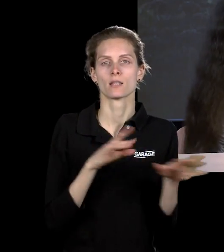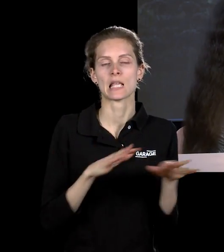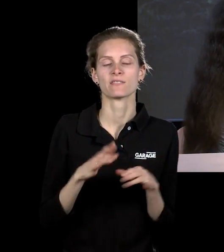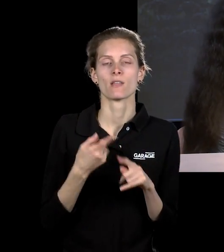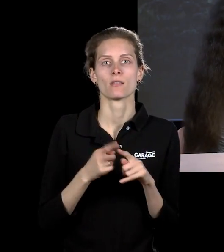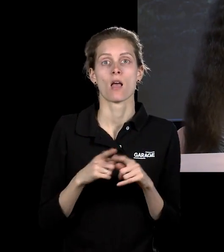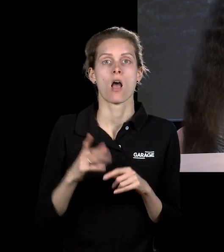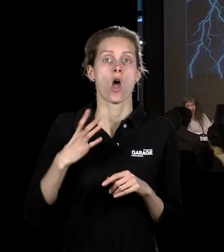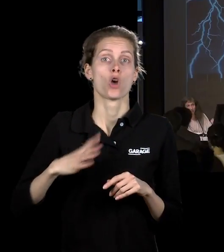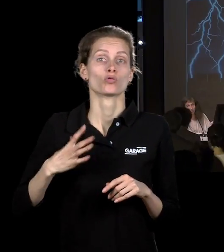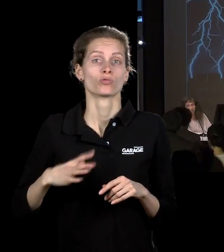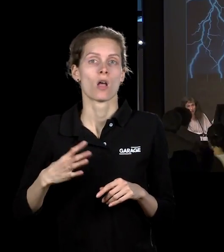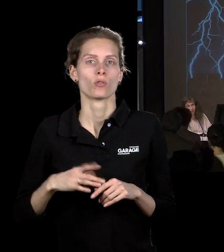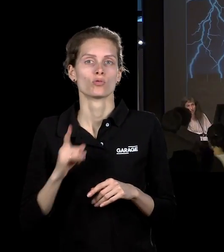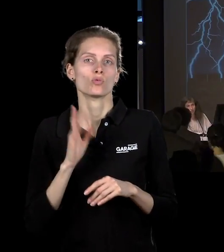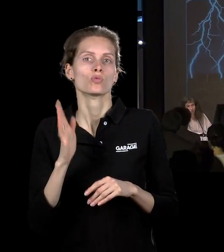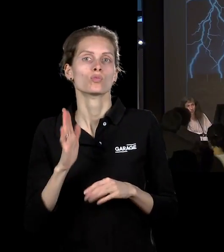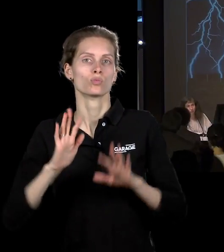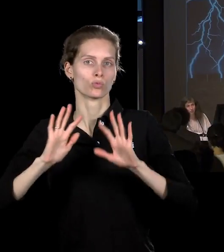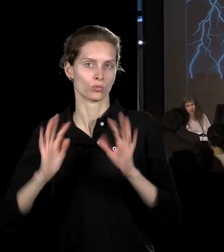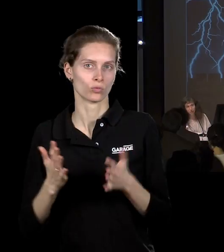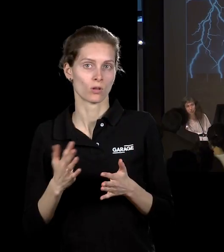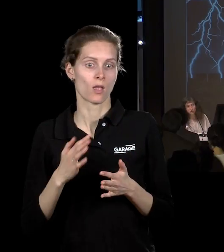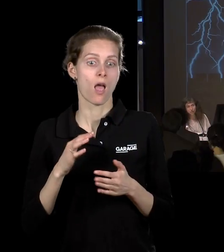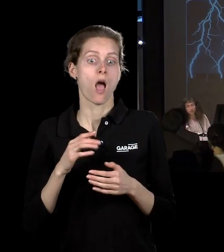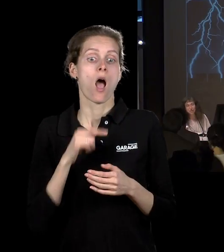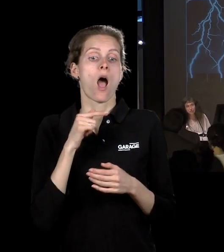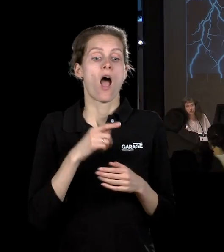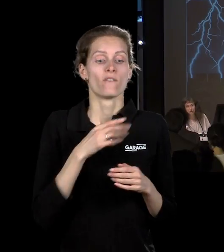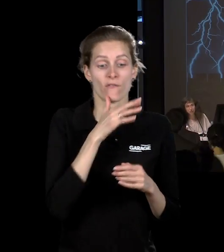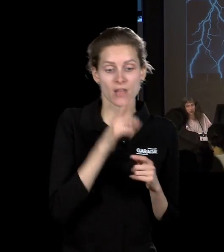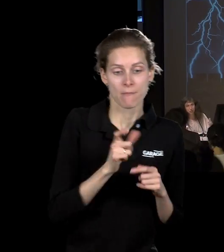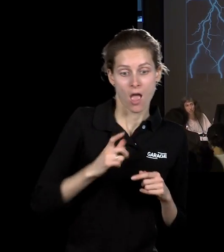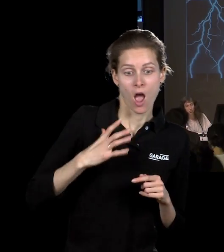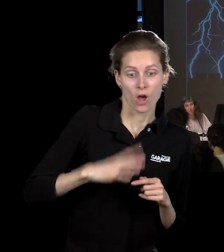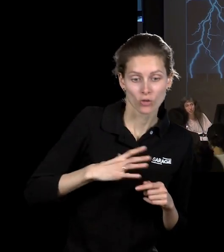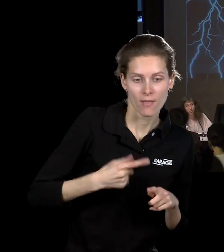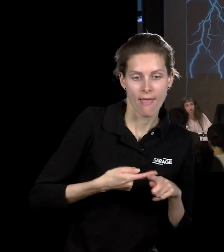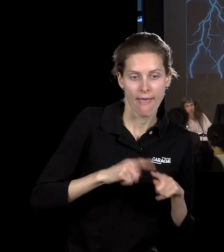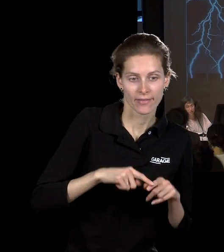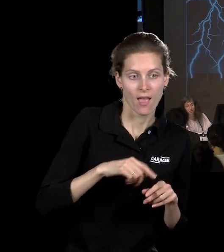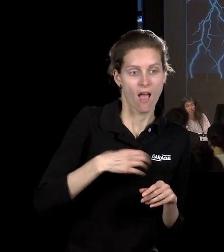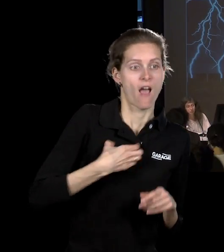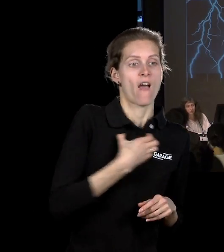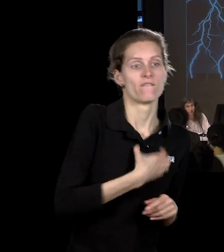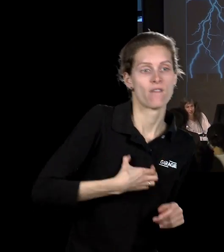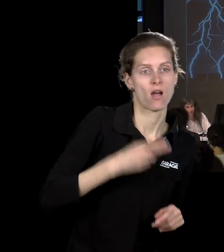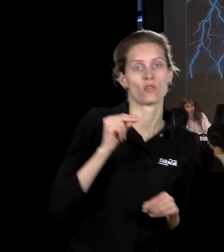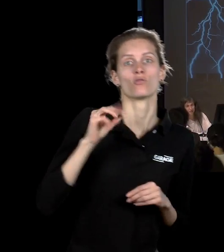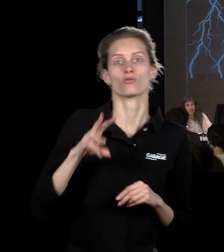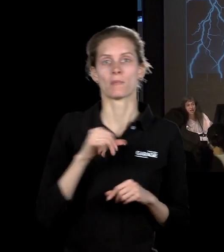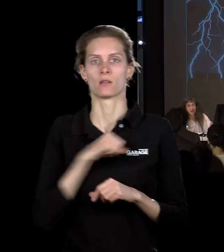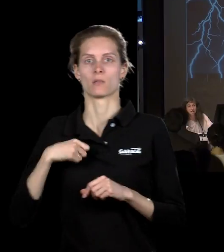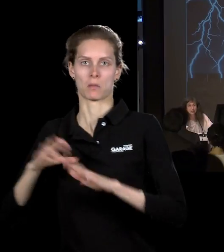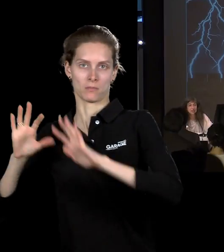что-то случится, которое оказывается важнее, чем то, что в результате случается или не случается. Вот такое вот абсолютно чистое переживание пустого